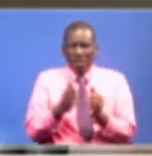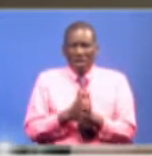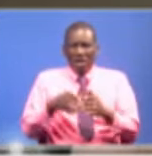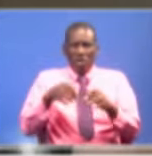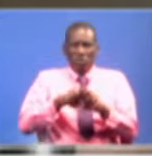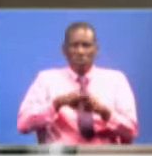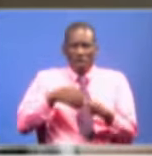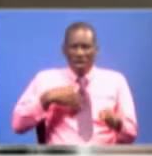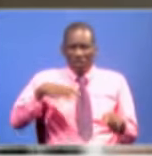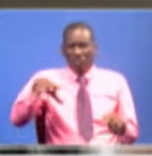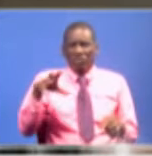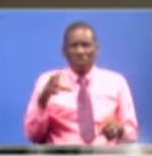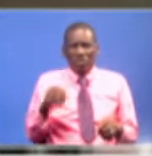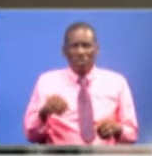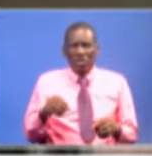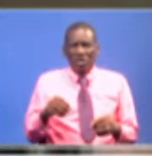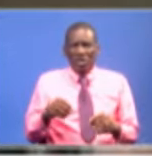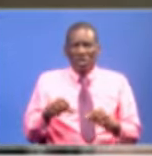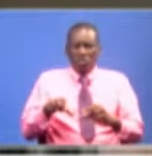nini?